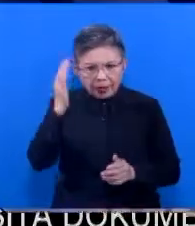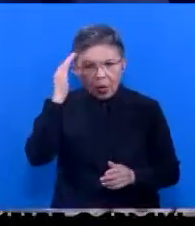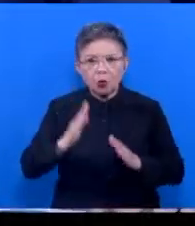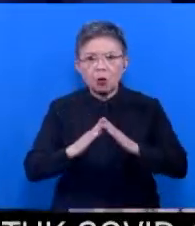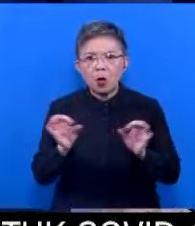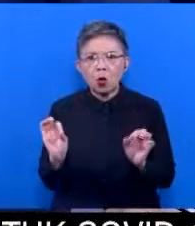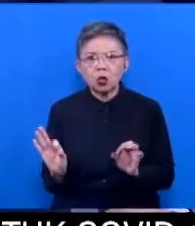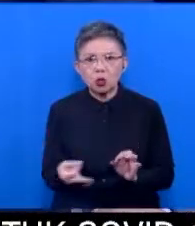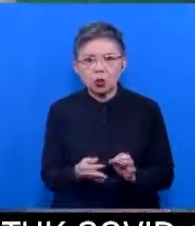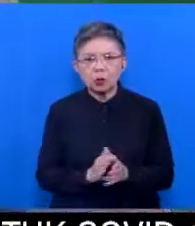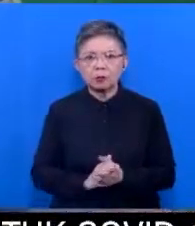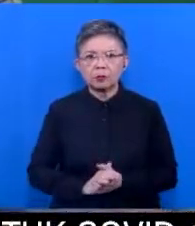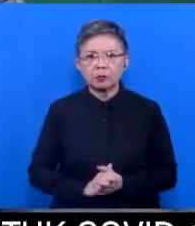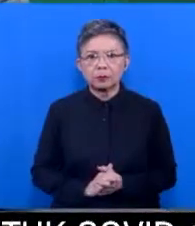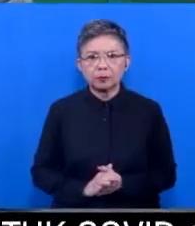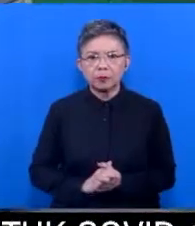rumah.